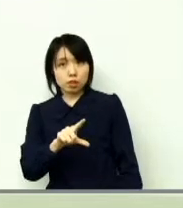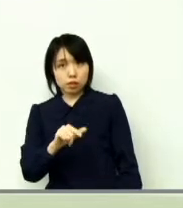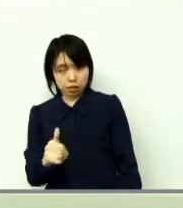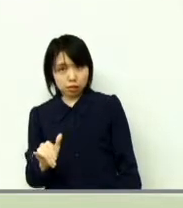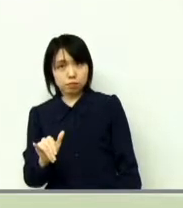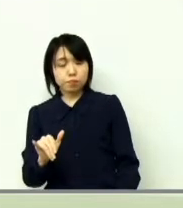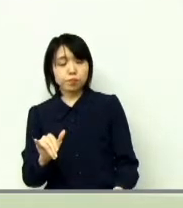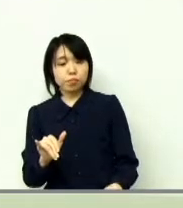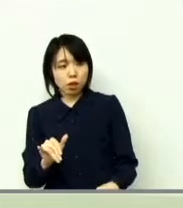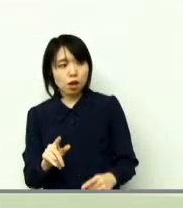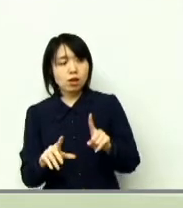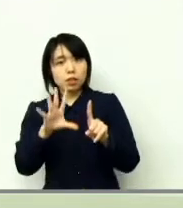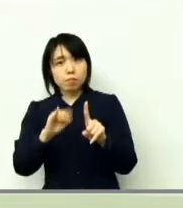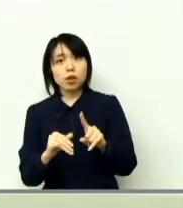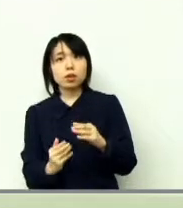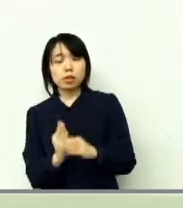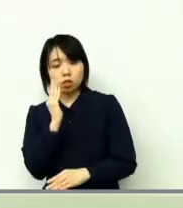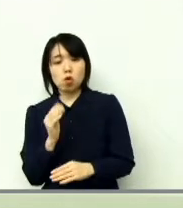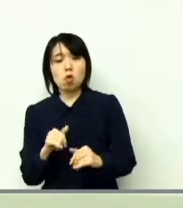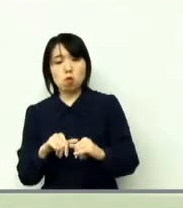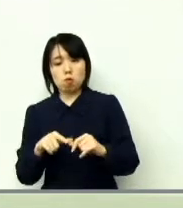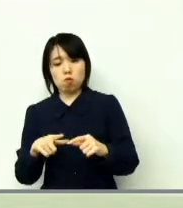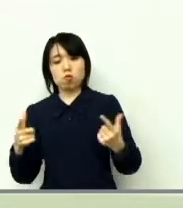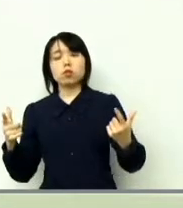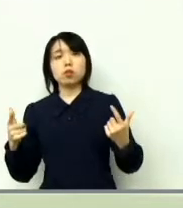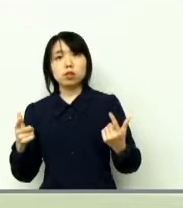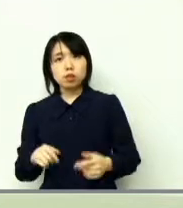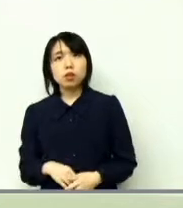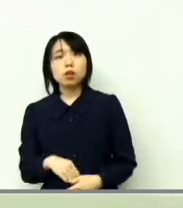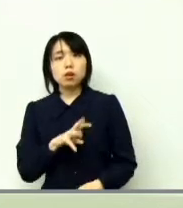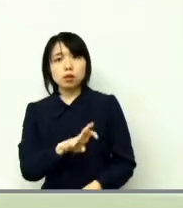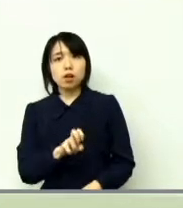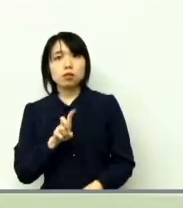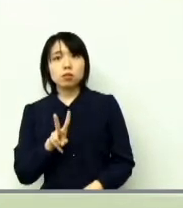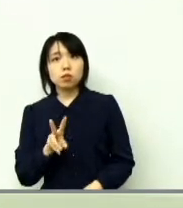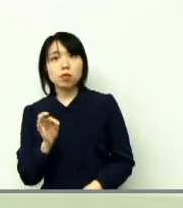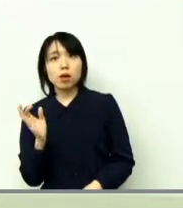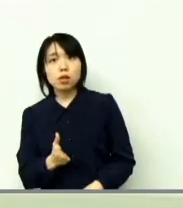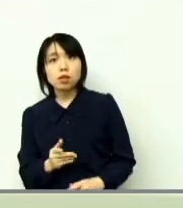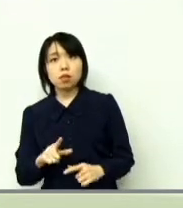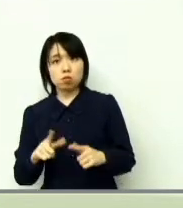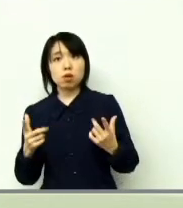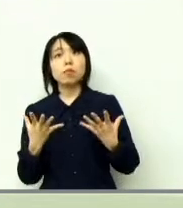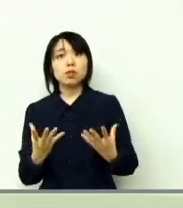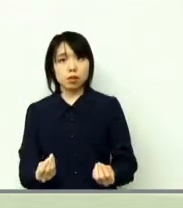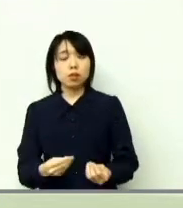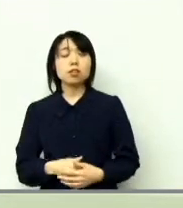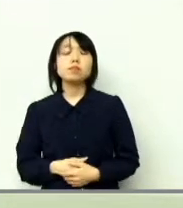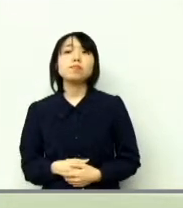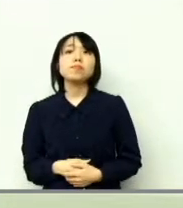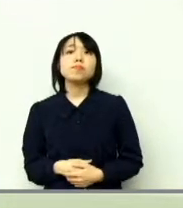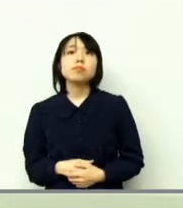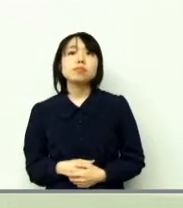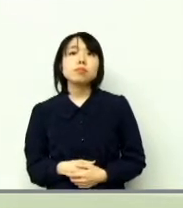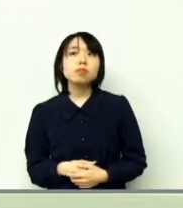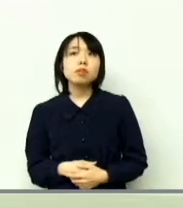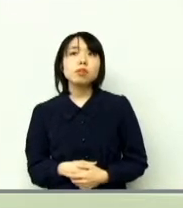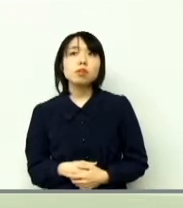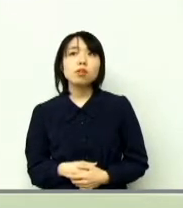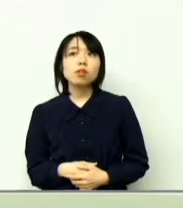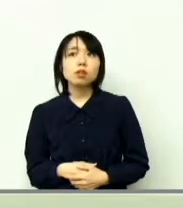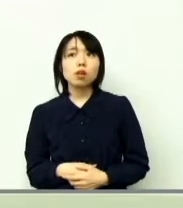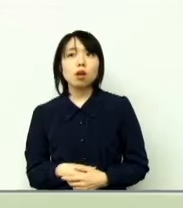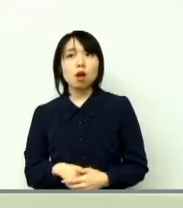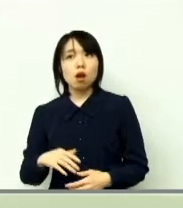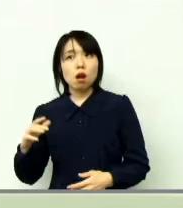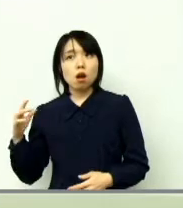14,061人の増加、これも約 31.2% の増加ということになっております。これに対しまして救急